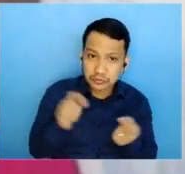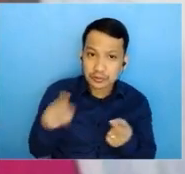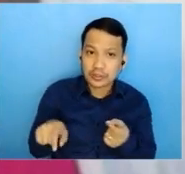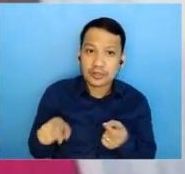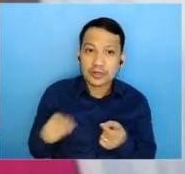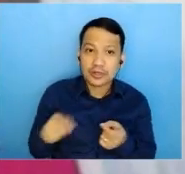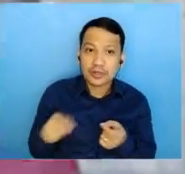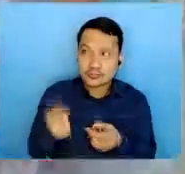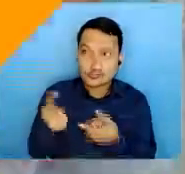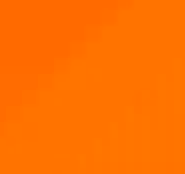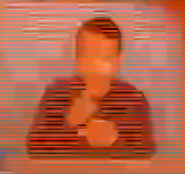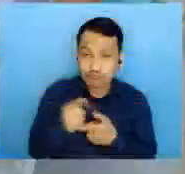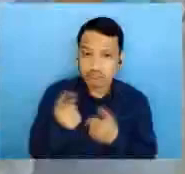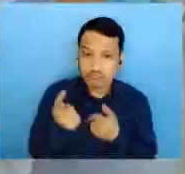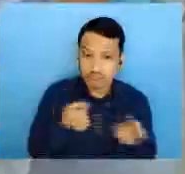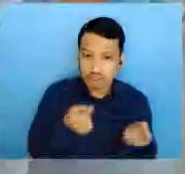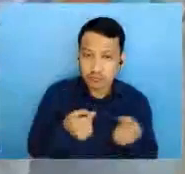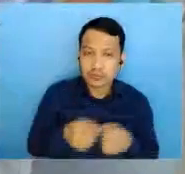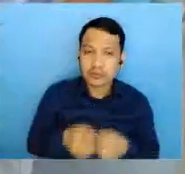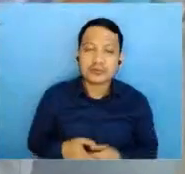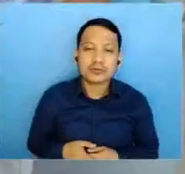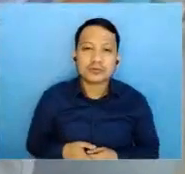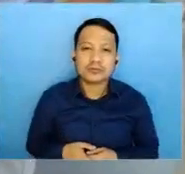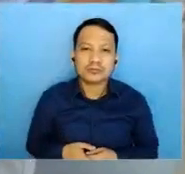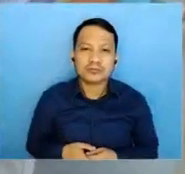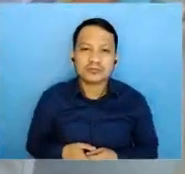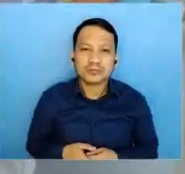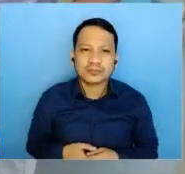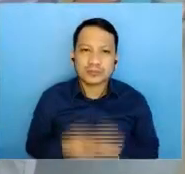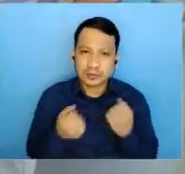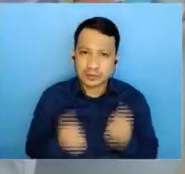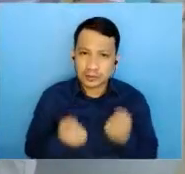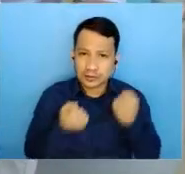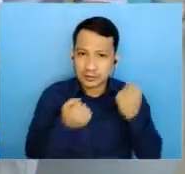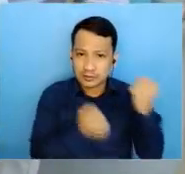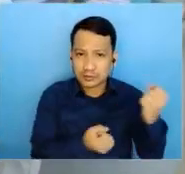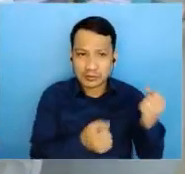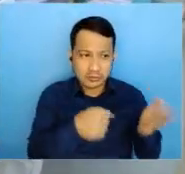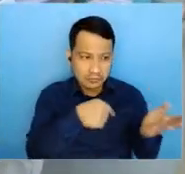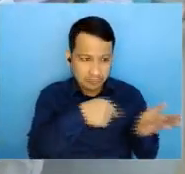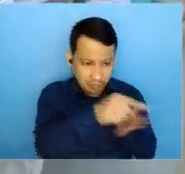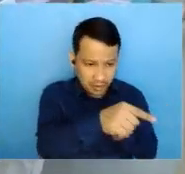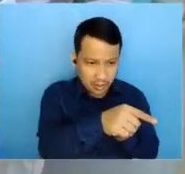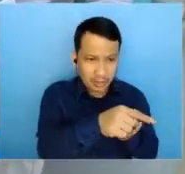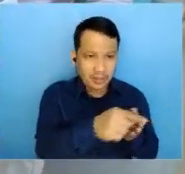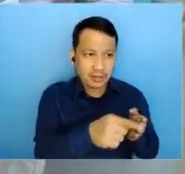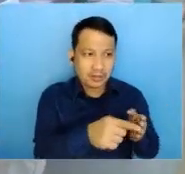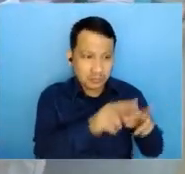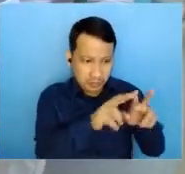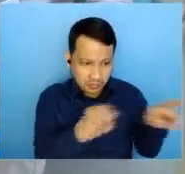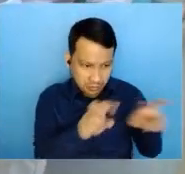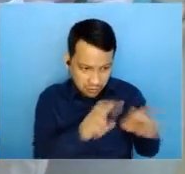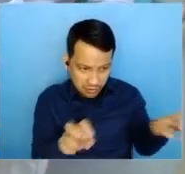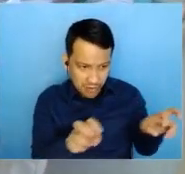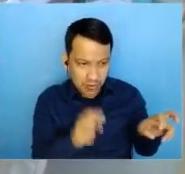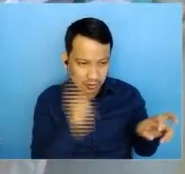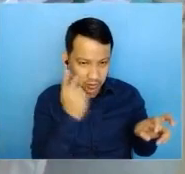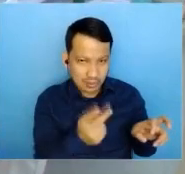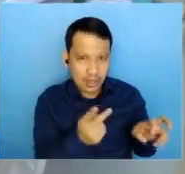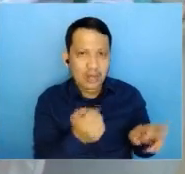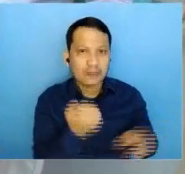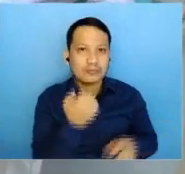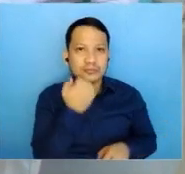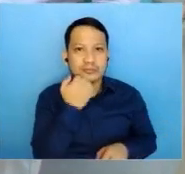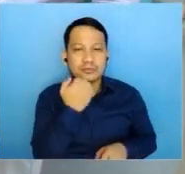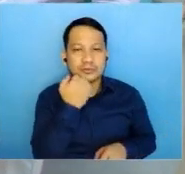nila. Maganda yung suggestion, di ba? Magbayad, tapos kapag naimbestigahan at nalaman na may anomalya,